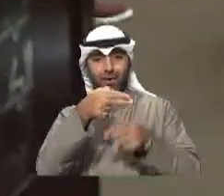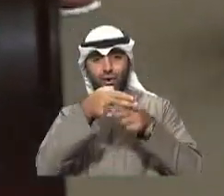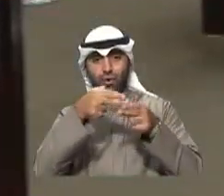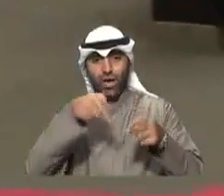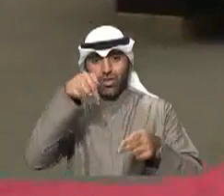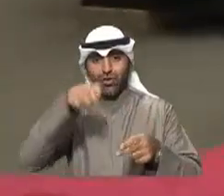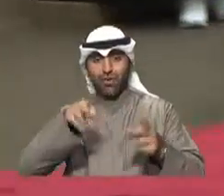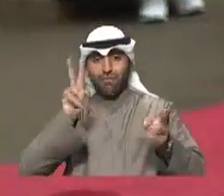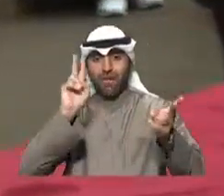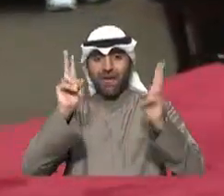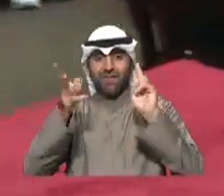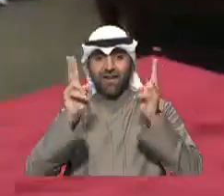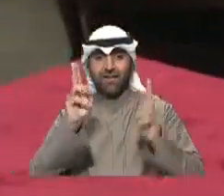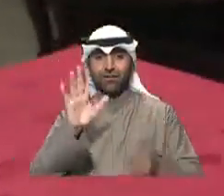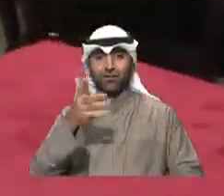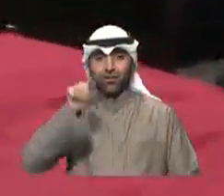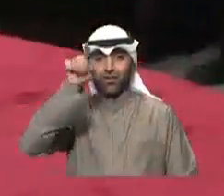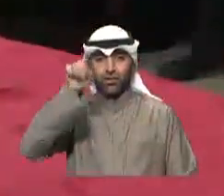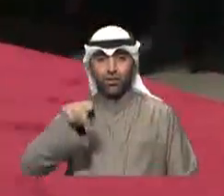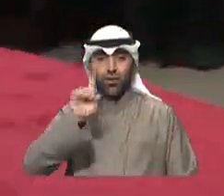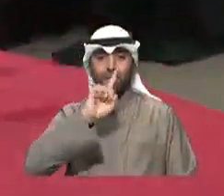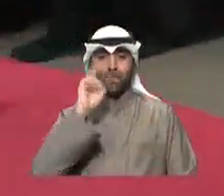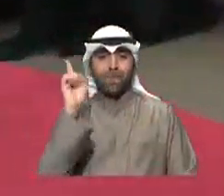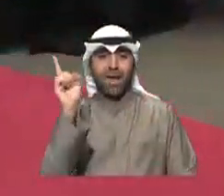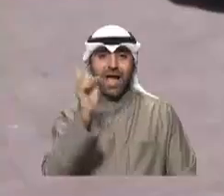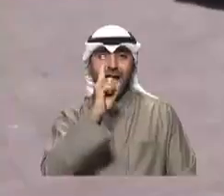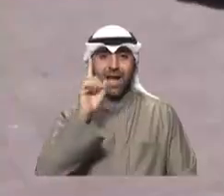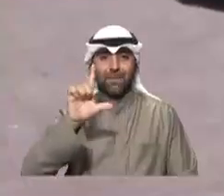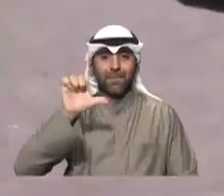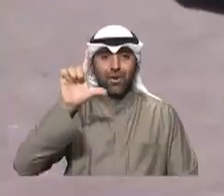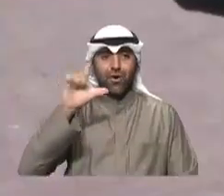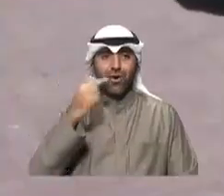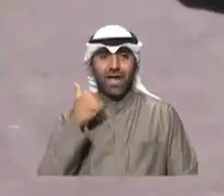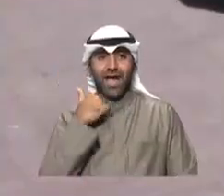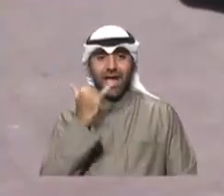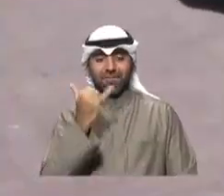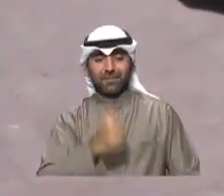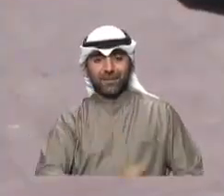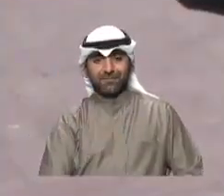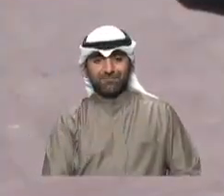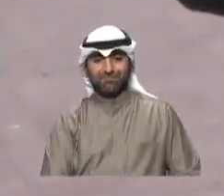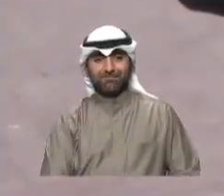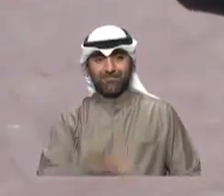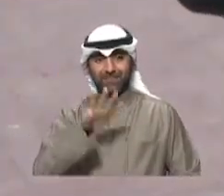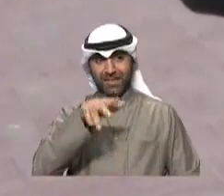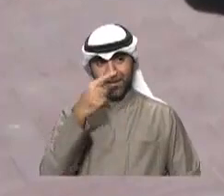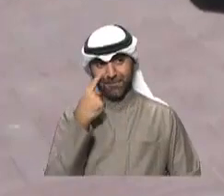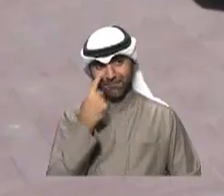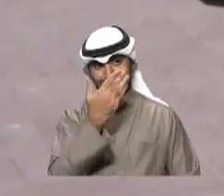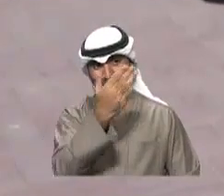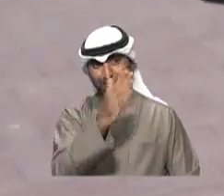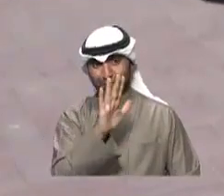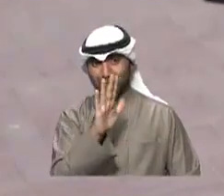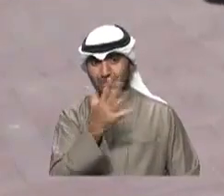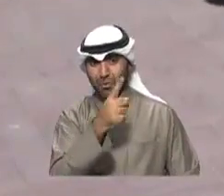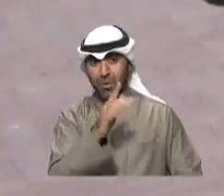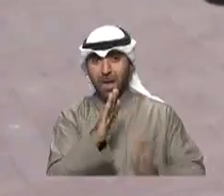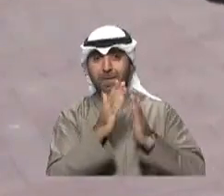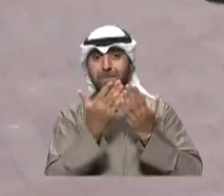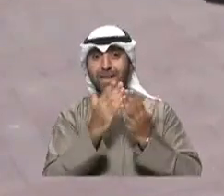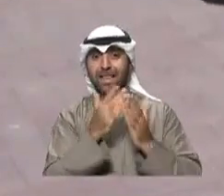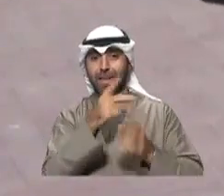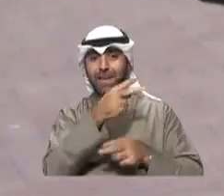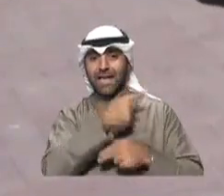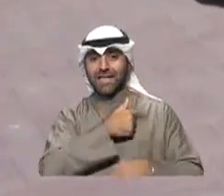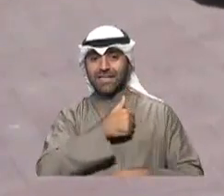ونبذل كل الجهد لازدهارها ونشرها ان الذي ملا اللغات محاسن جعل الجمال وسره